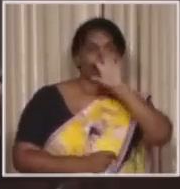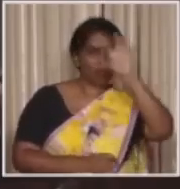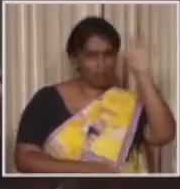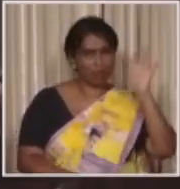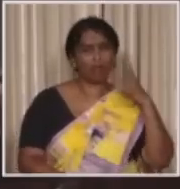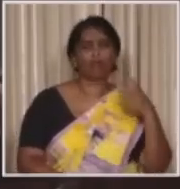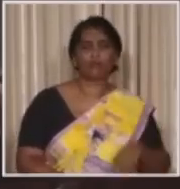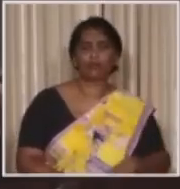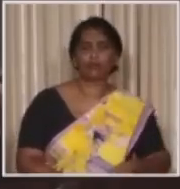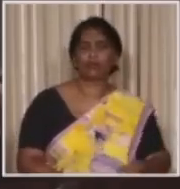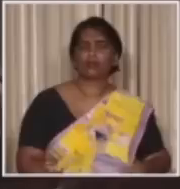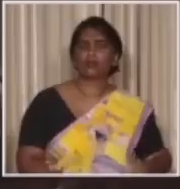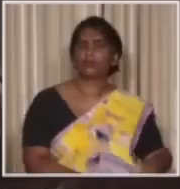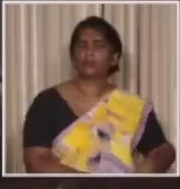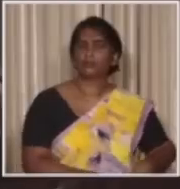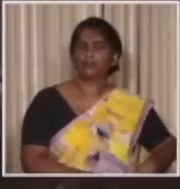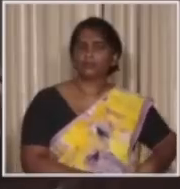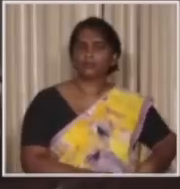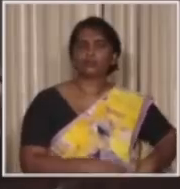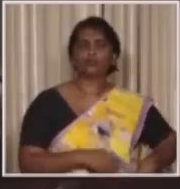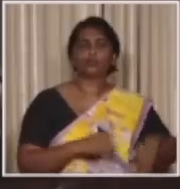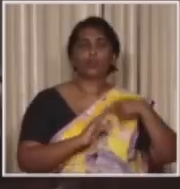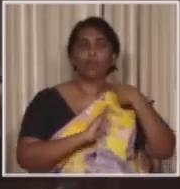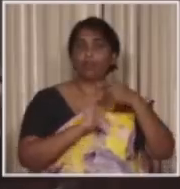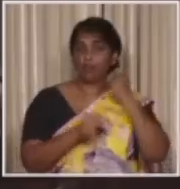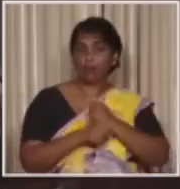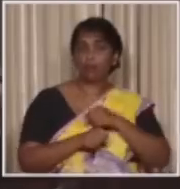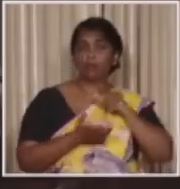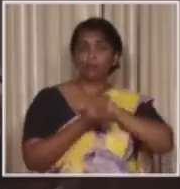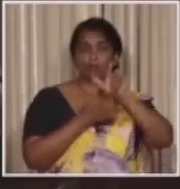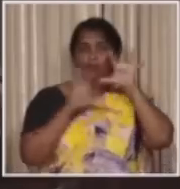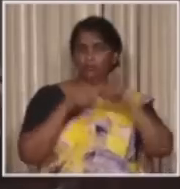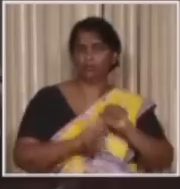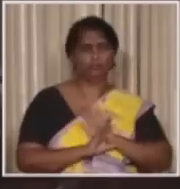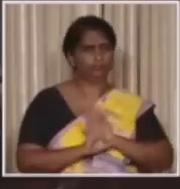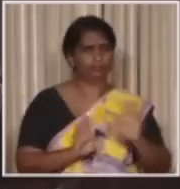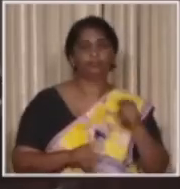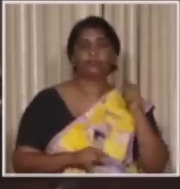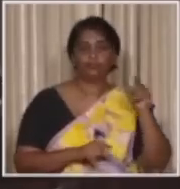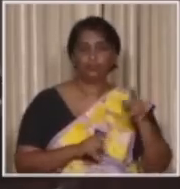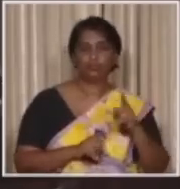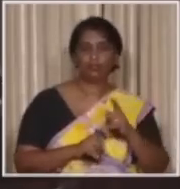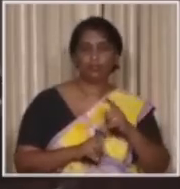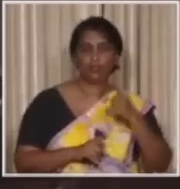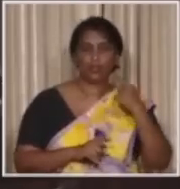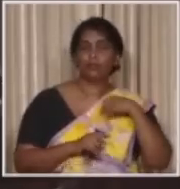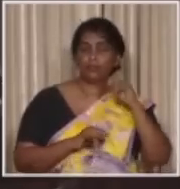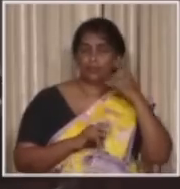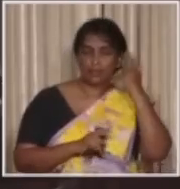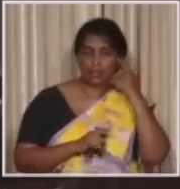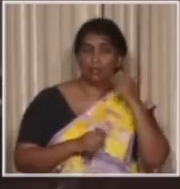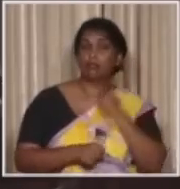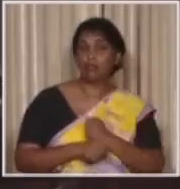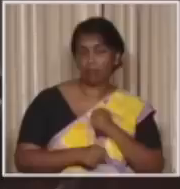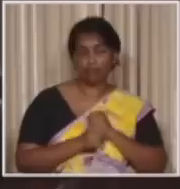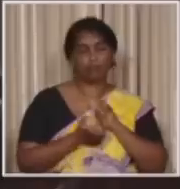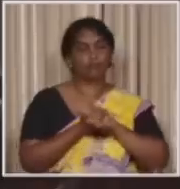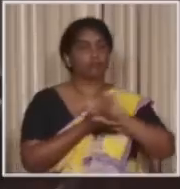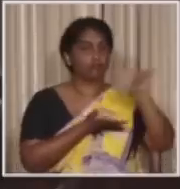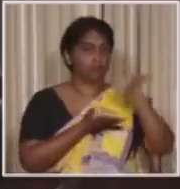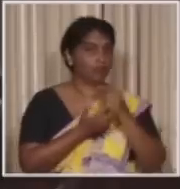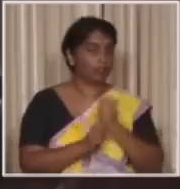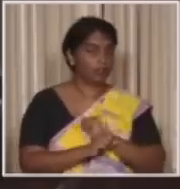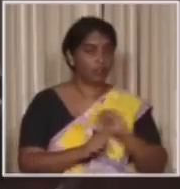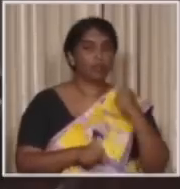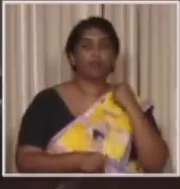තියෙනවා රාජ්‍ය ගුවන් සේවා නැති. ඒ නිසා මේ සමහර අයගේ බ්ලන්ඩර් එකක් තියෙනවා රජයට ගුවන් සේවයක්